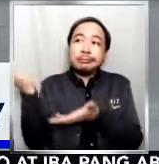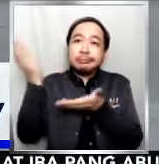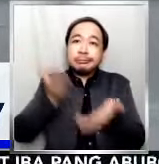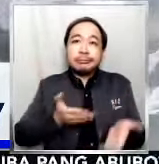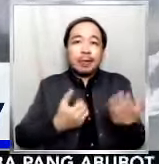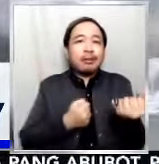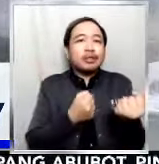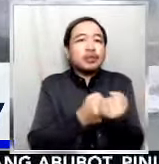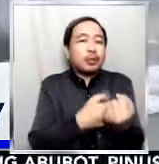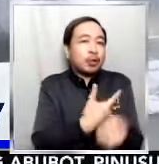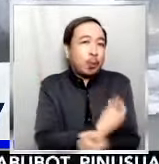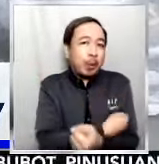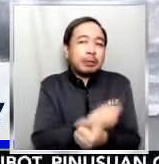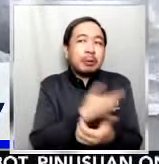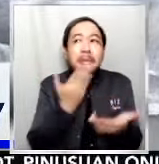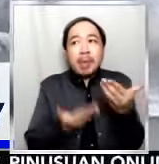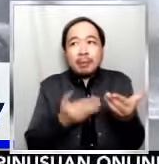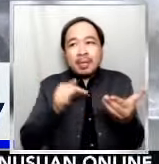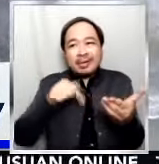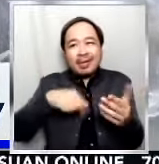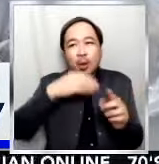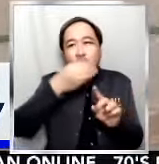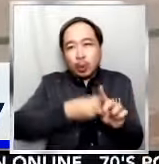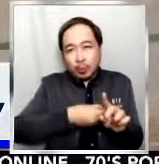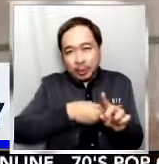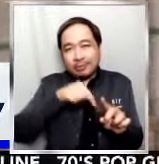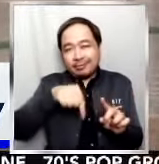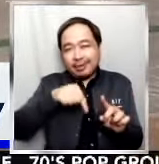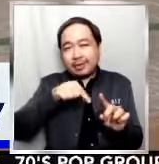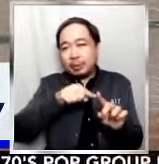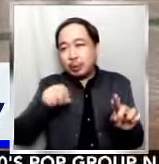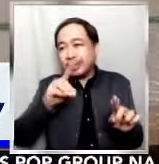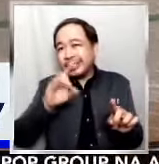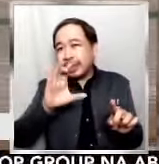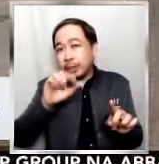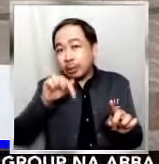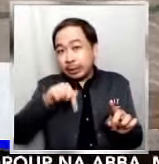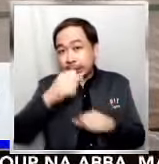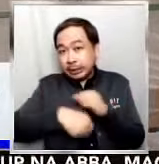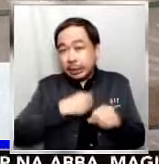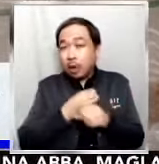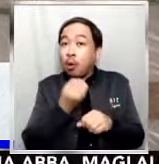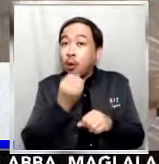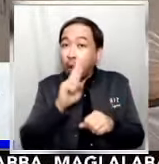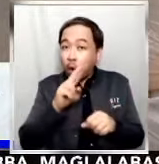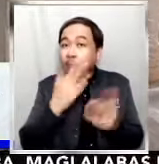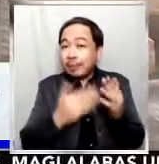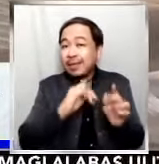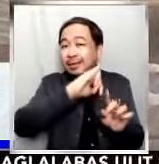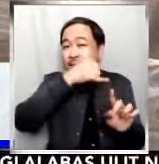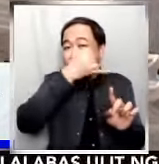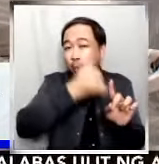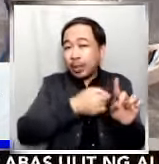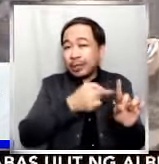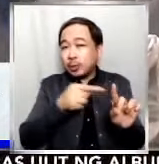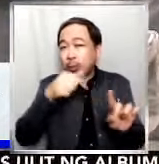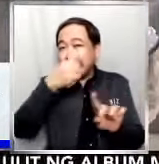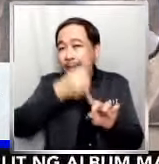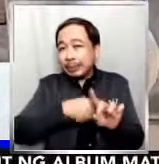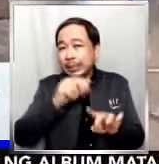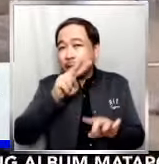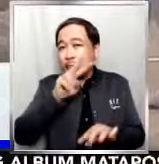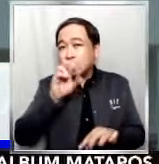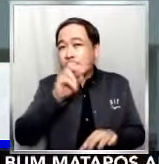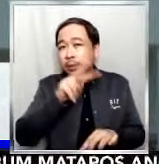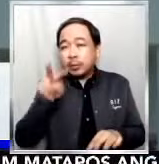ng taong ito o unang bahagi ng 2022. Hinihintay na lang daw ang rekomendasyon ng National Immunization Technical Advisory Group